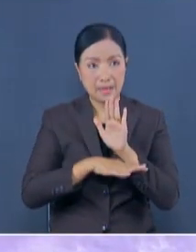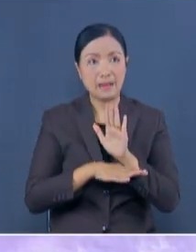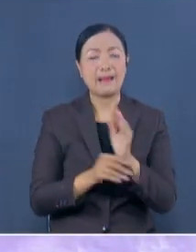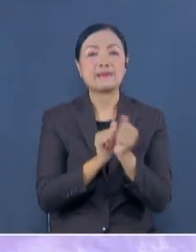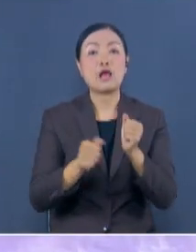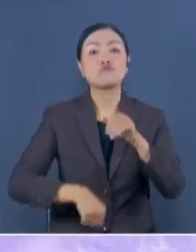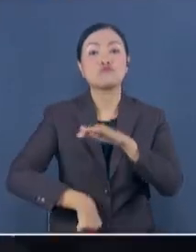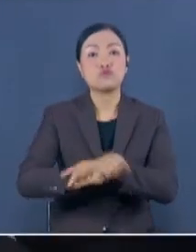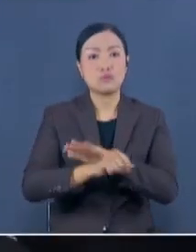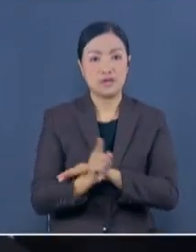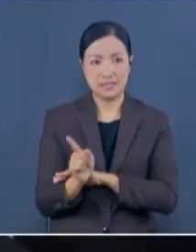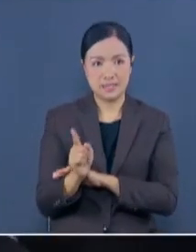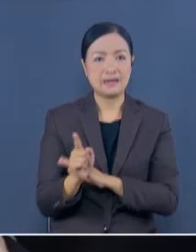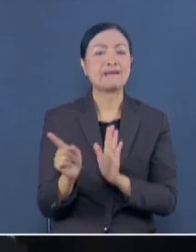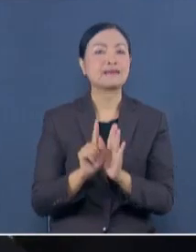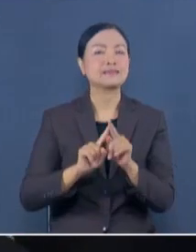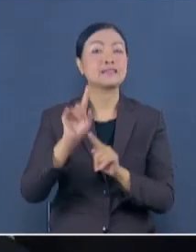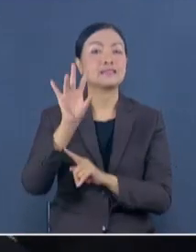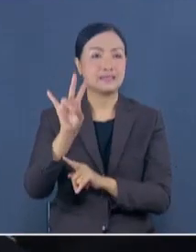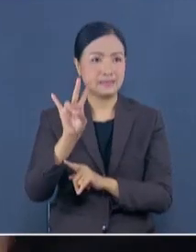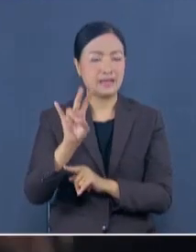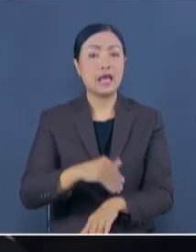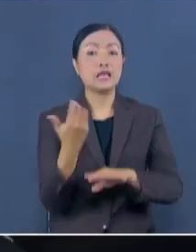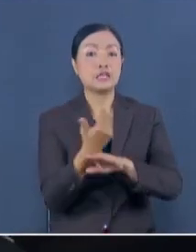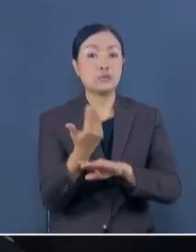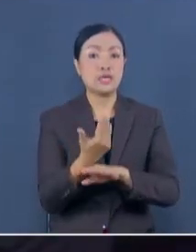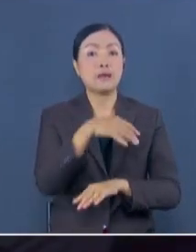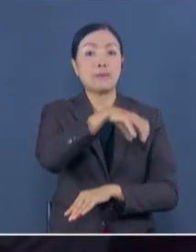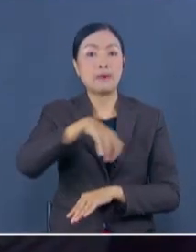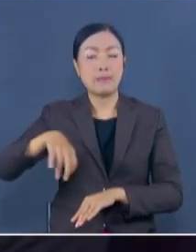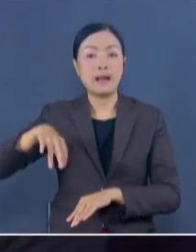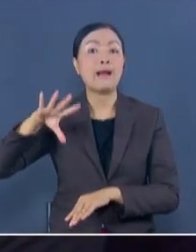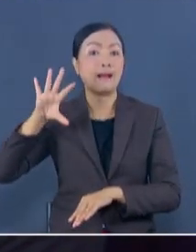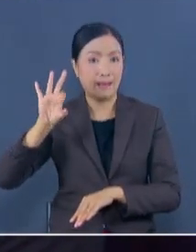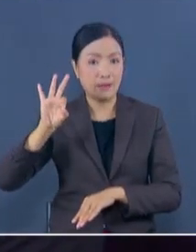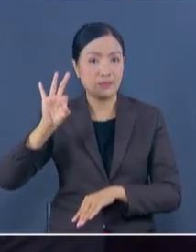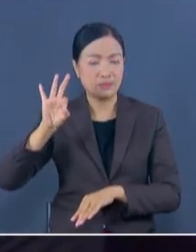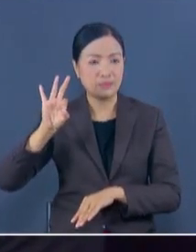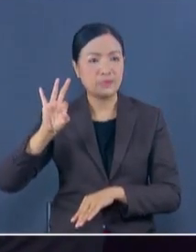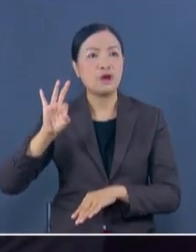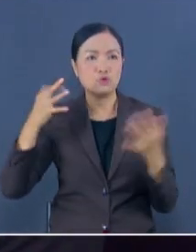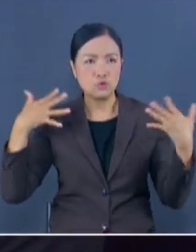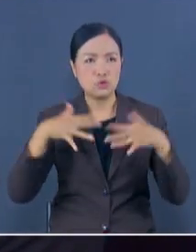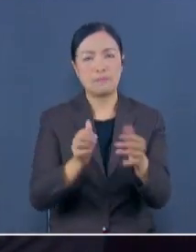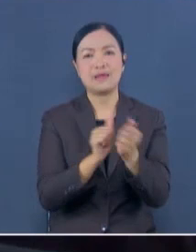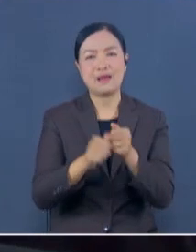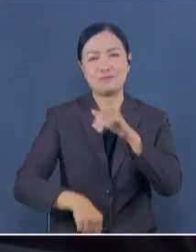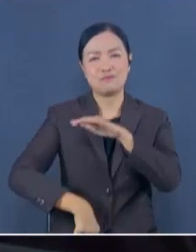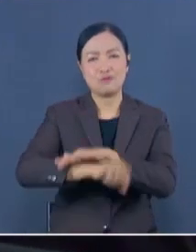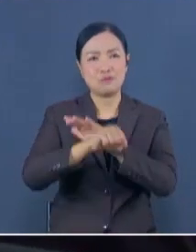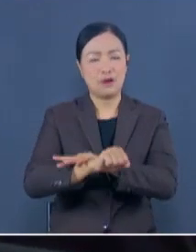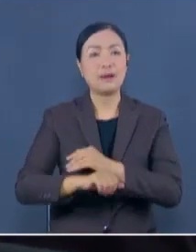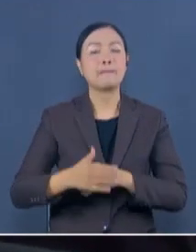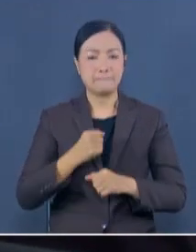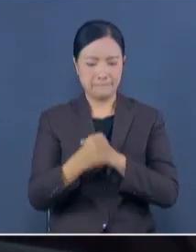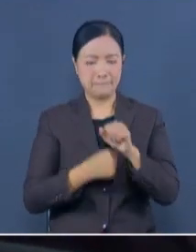ำปี2566ครับก็มี9ช่องทีวีดิจิตอลเข้าร่วมการแข่งขันนะครับปีนี้โมโน29ของเรารับเป็นเจ้าภาพในการจัดการแ